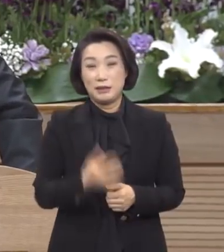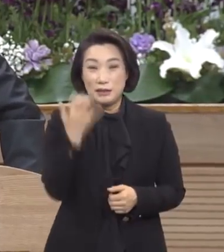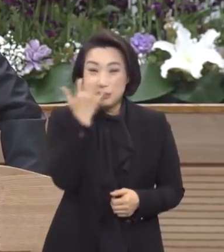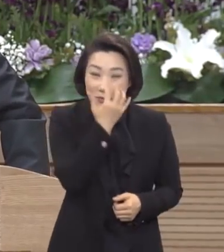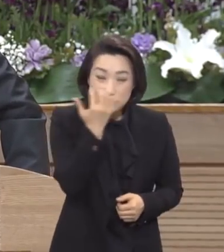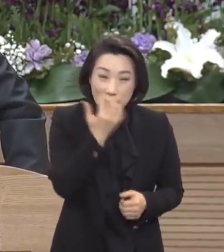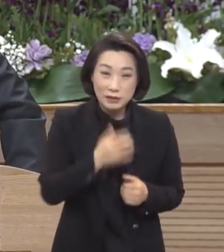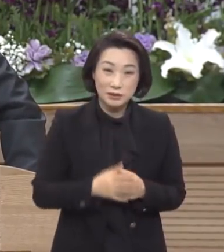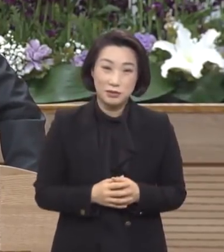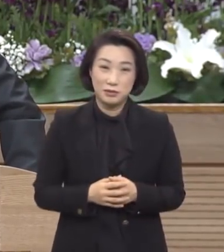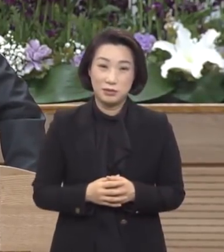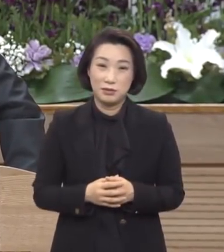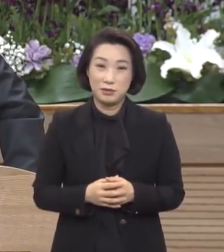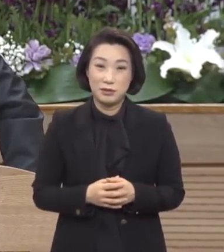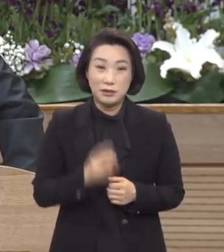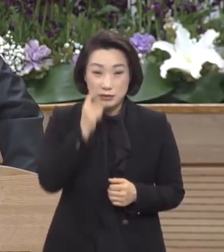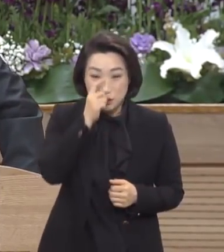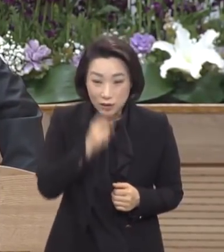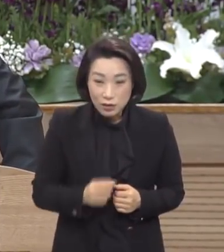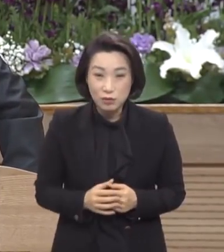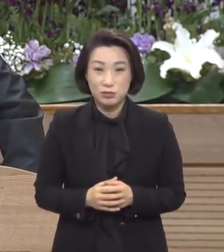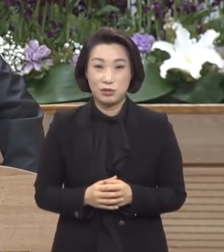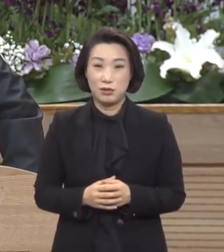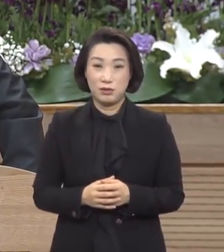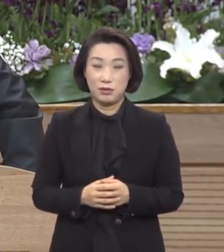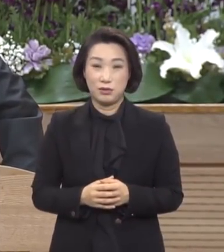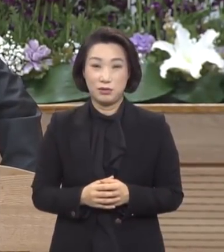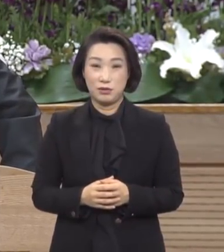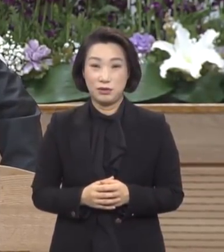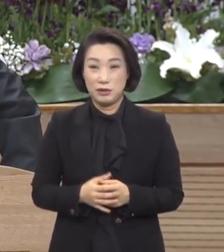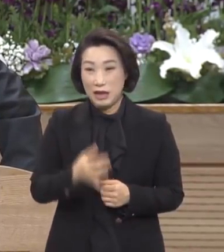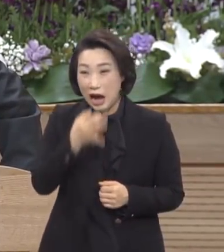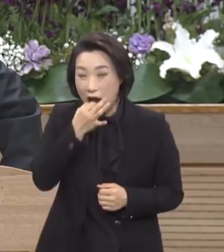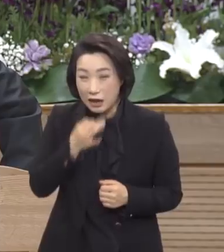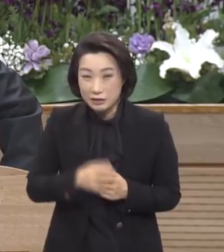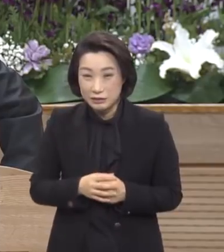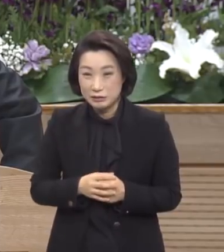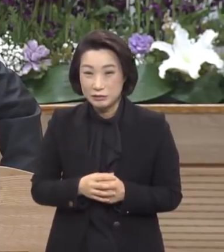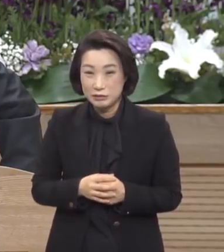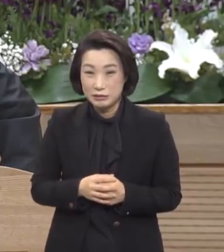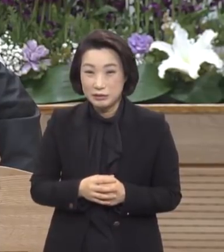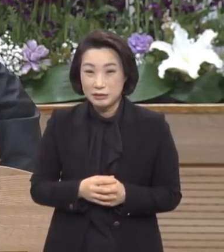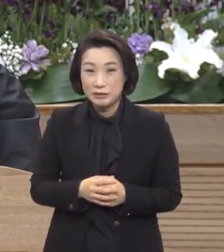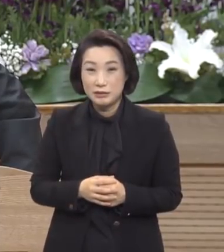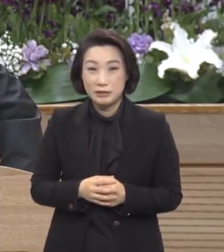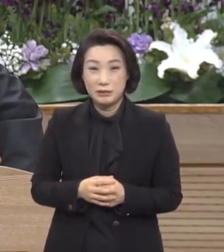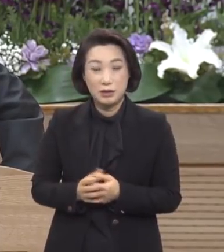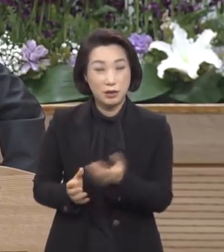음란한 것이나 더러운 것이나 욕심 부려 탐내는 것이나